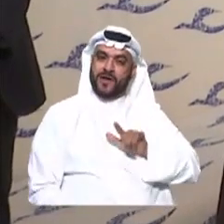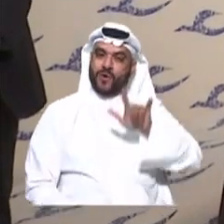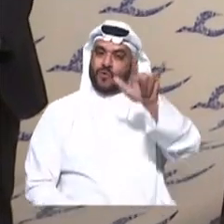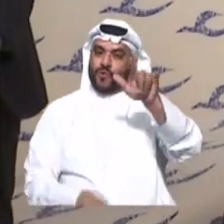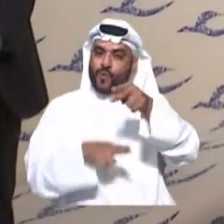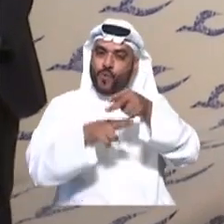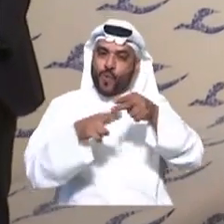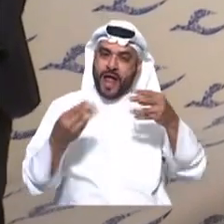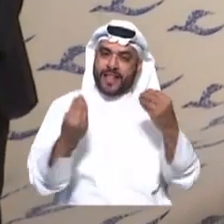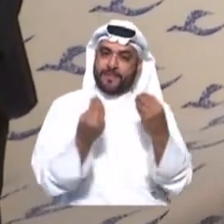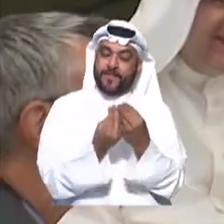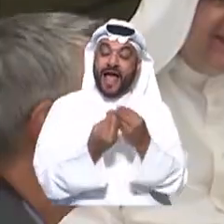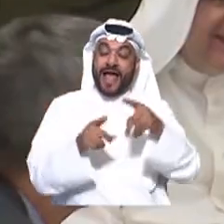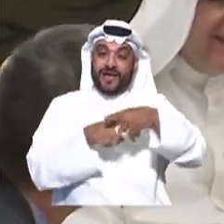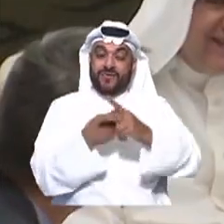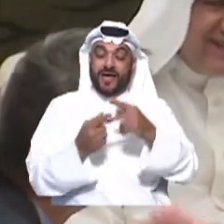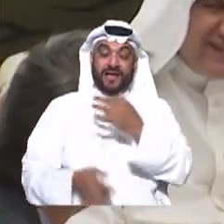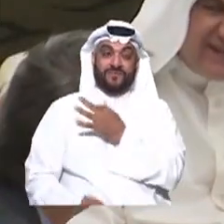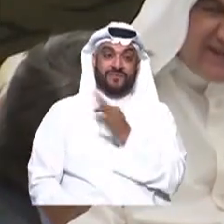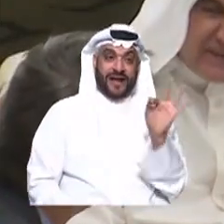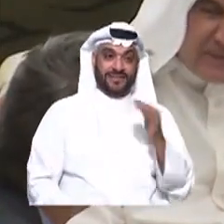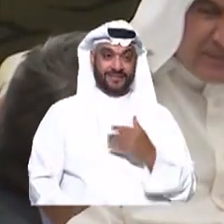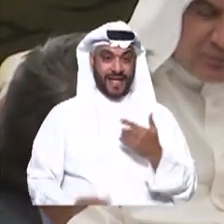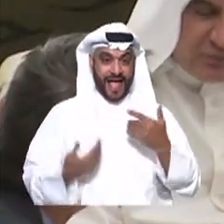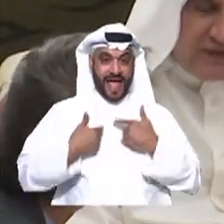الجوية الكويتية.